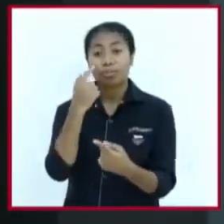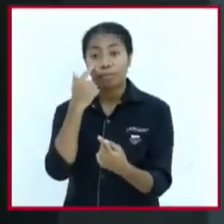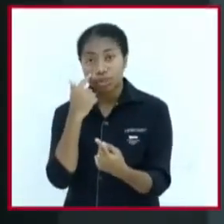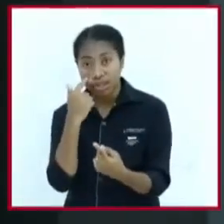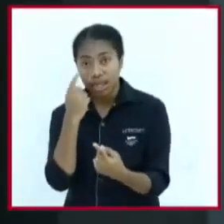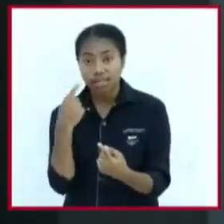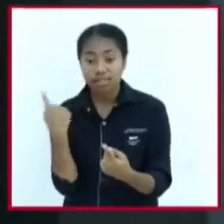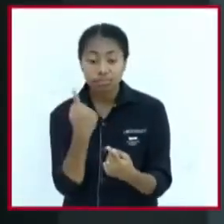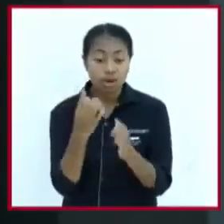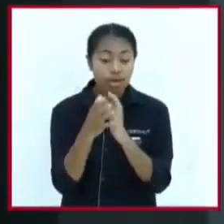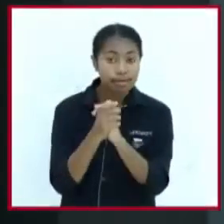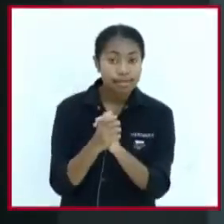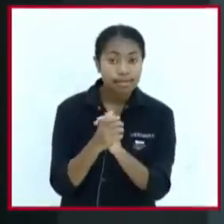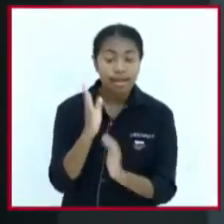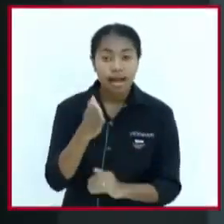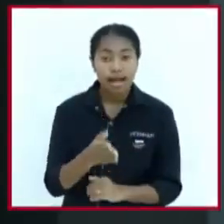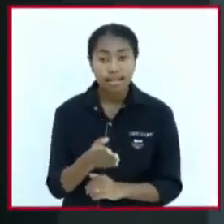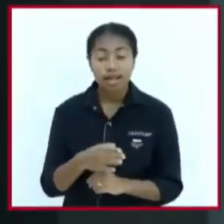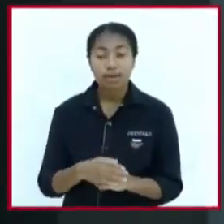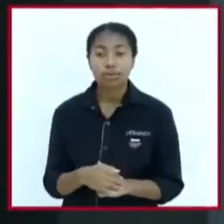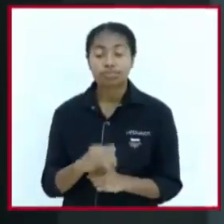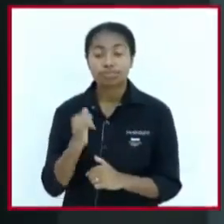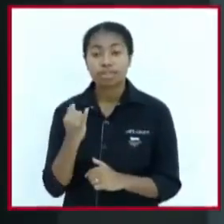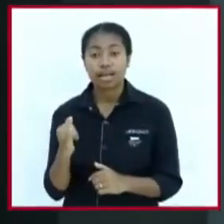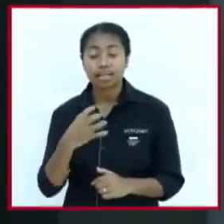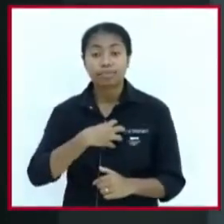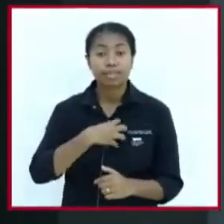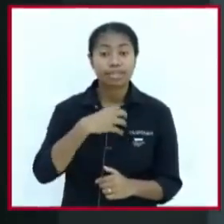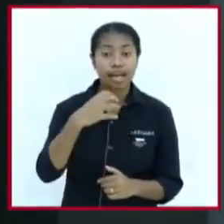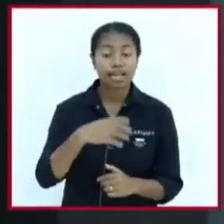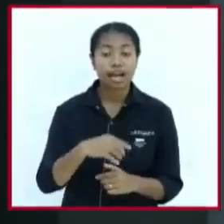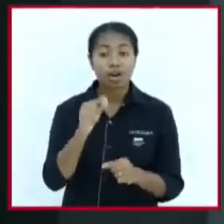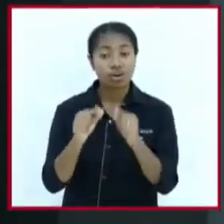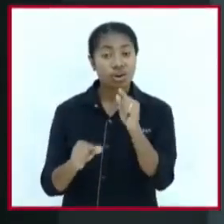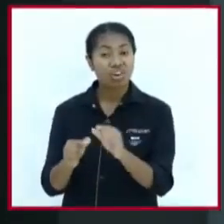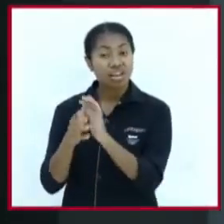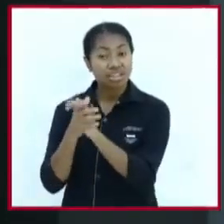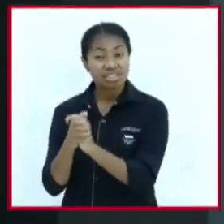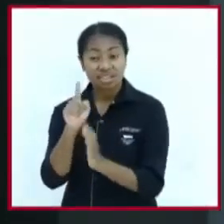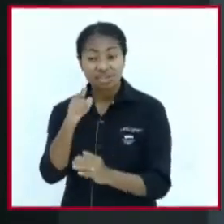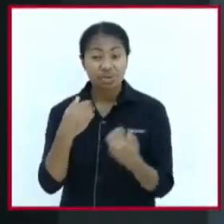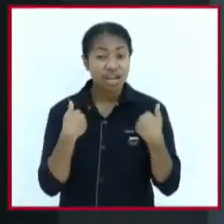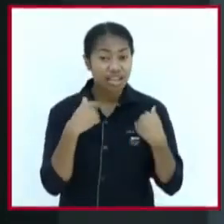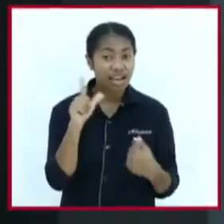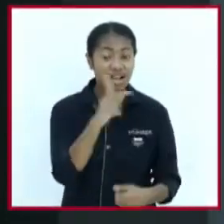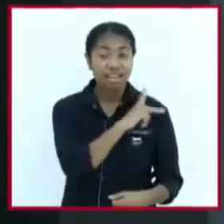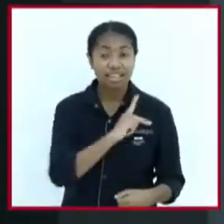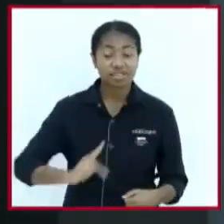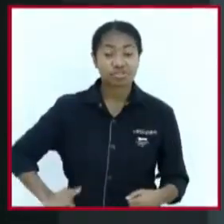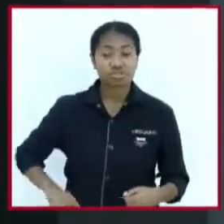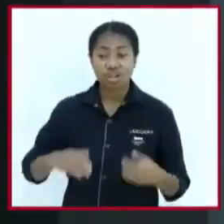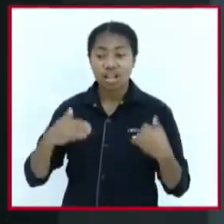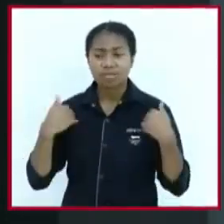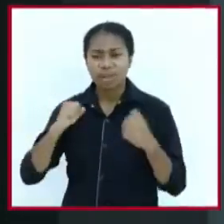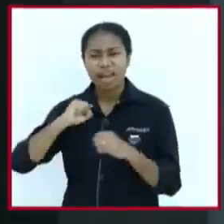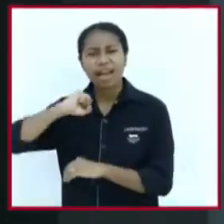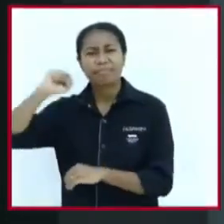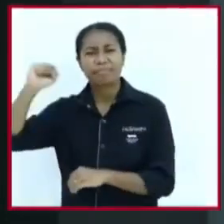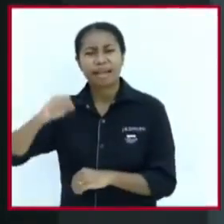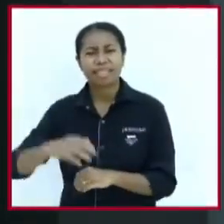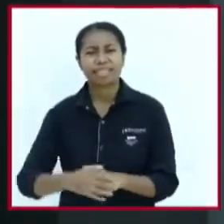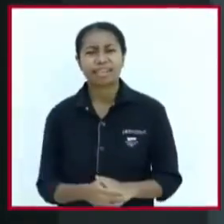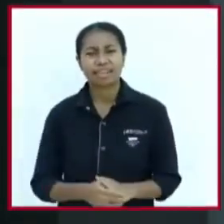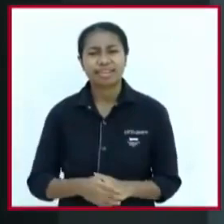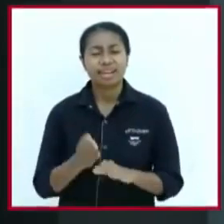kekristenan atau yang dipercaya oleh kekristenan yaitu Kristus jauh lebih unggul jauh